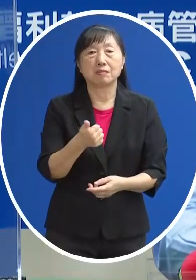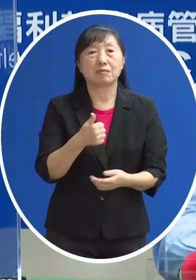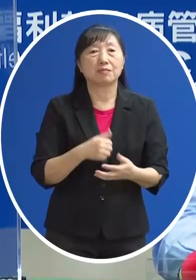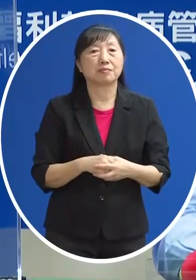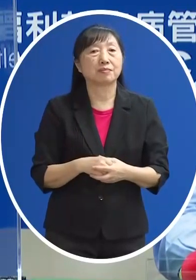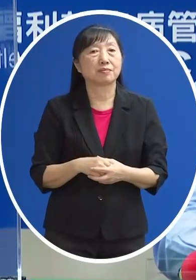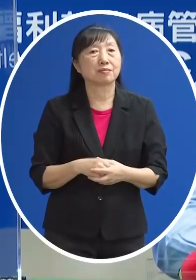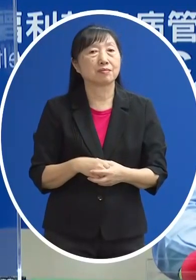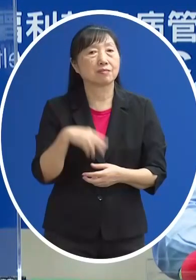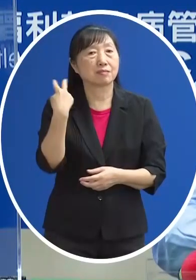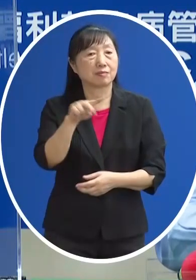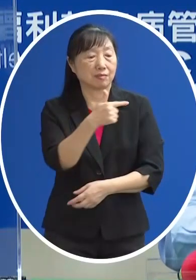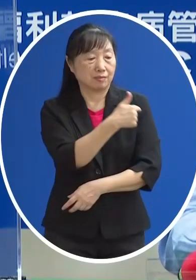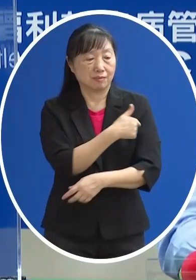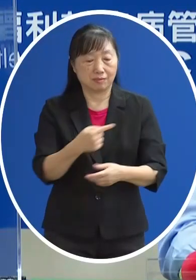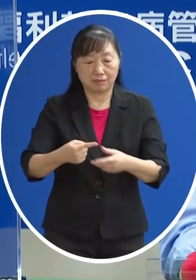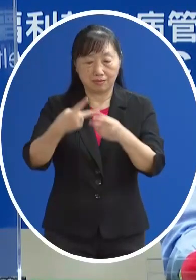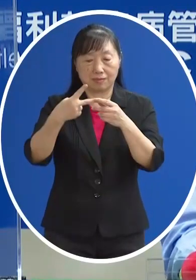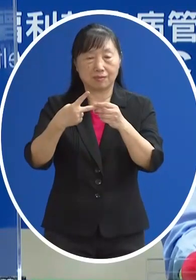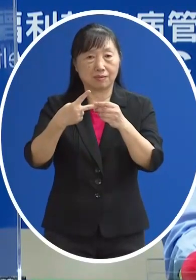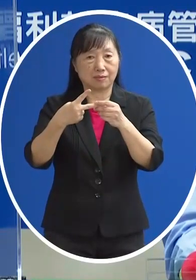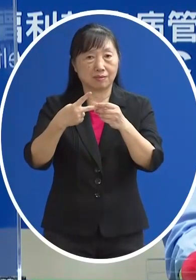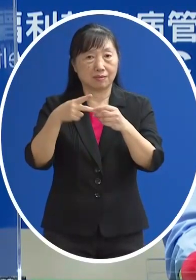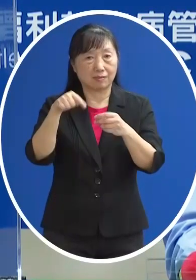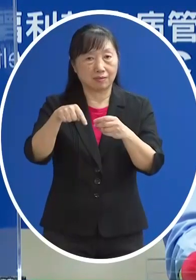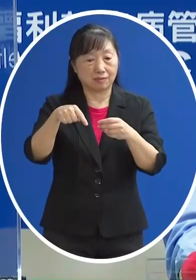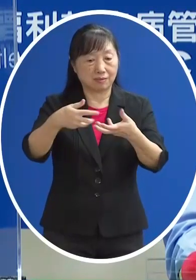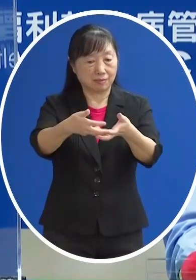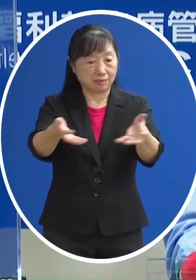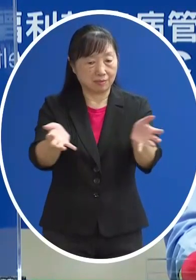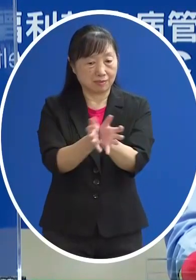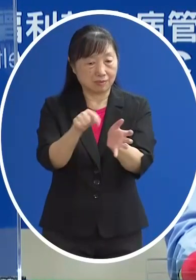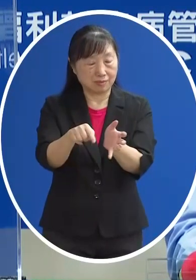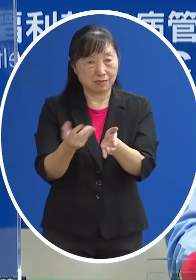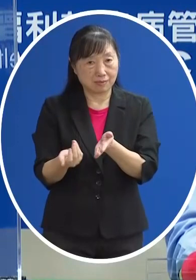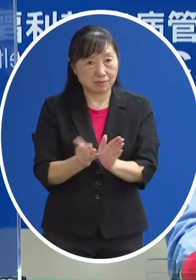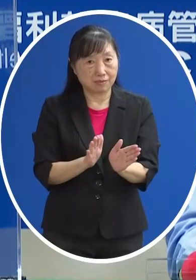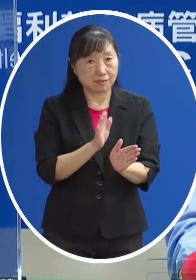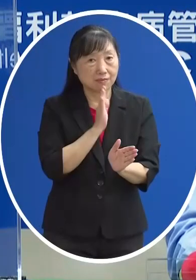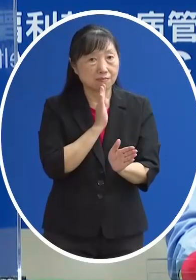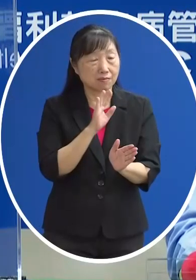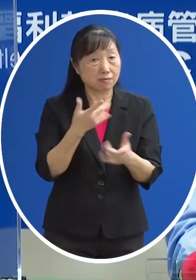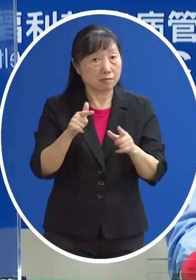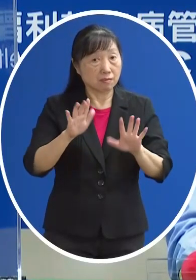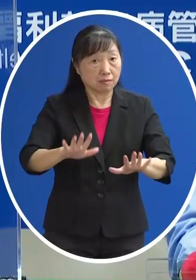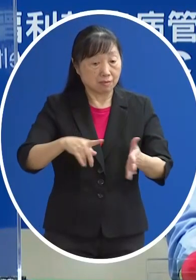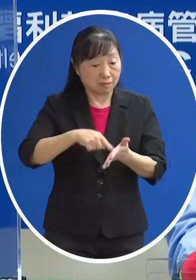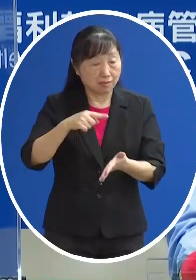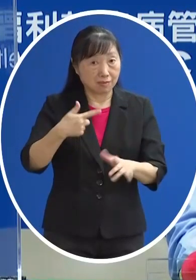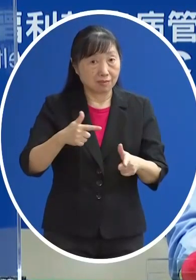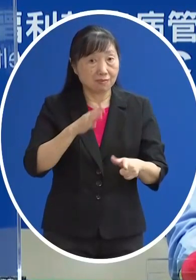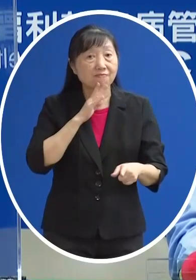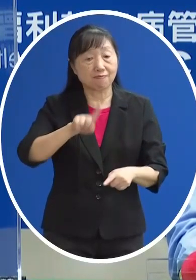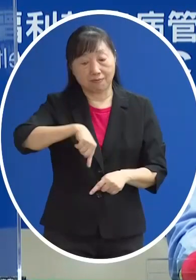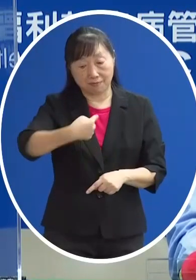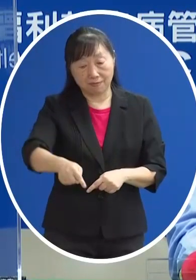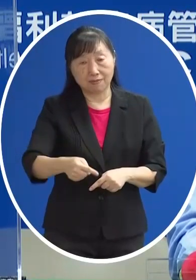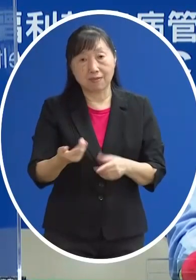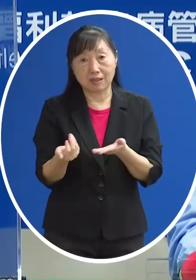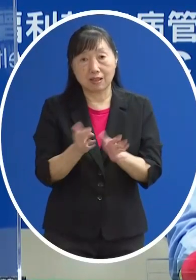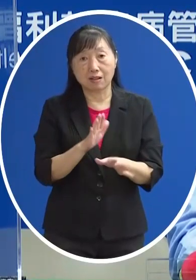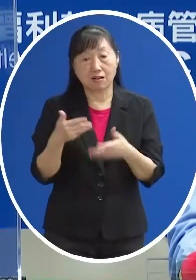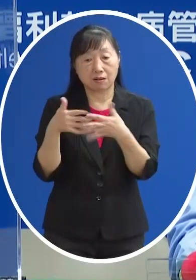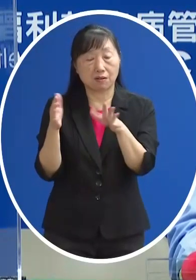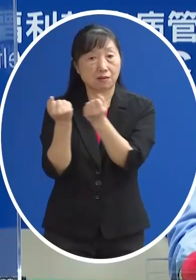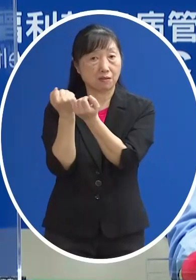后第二个，在打第二剂，在这一批里面准备哈，准备不是这一轮了哈，下一轮准备要打